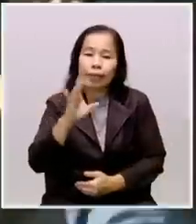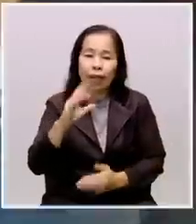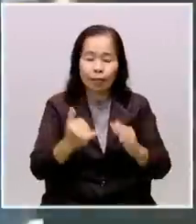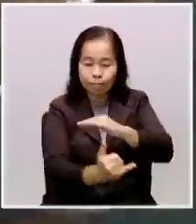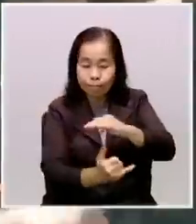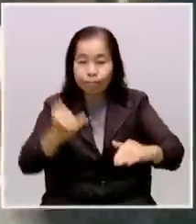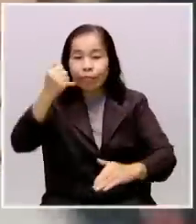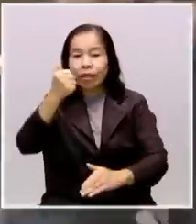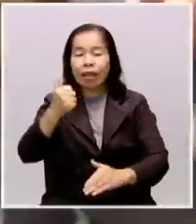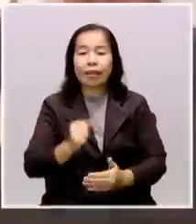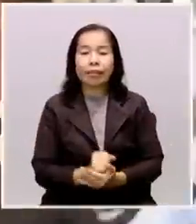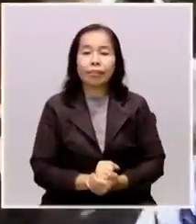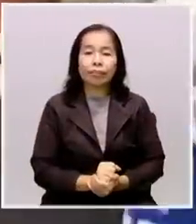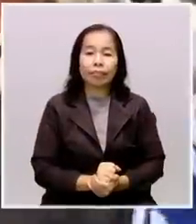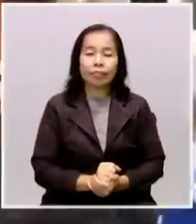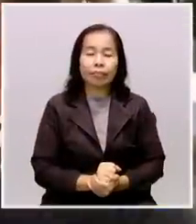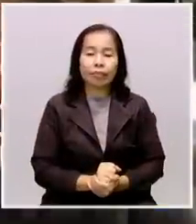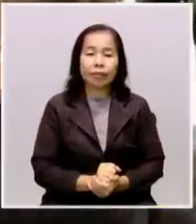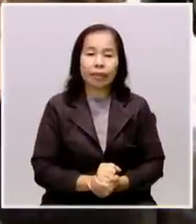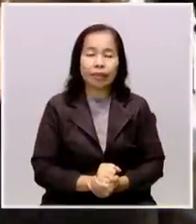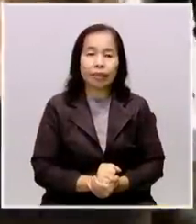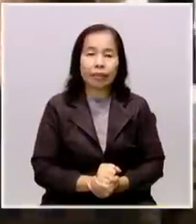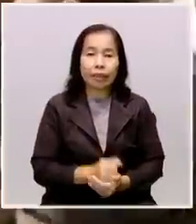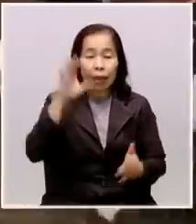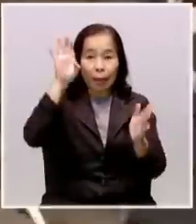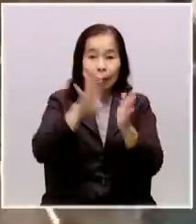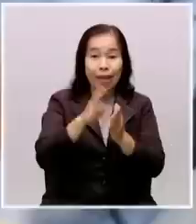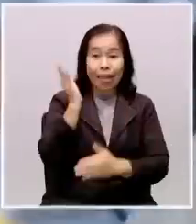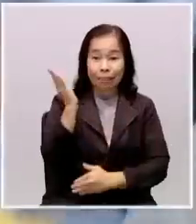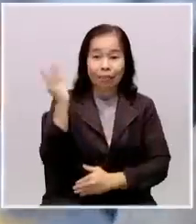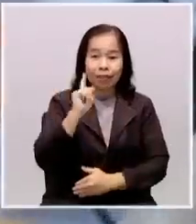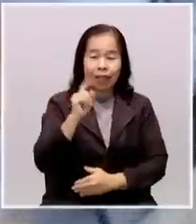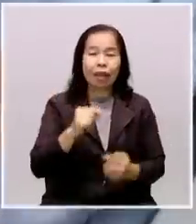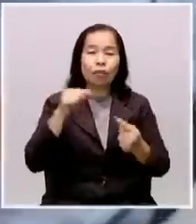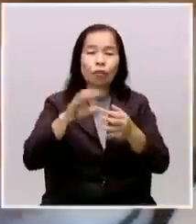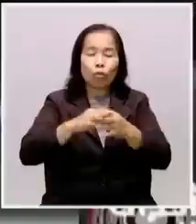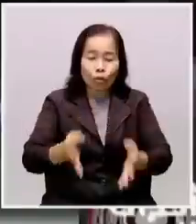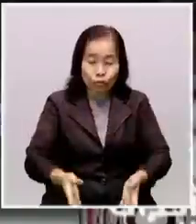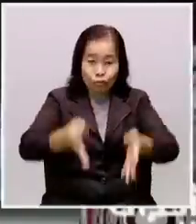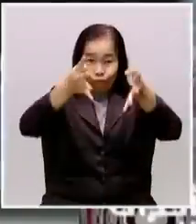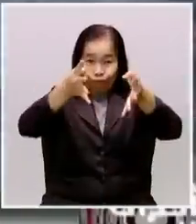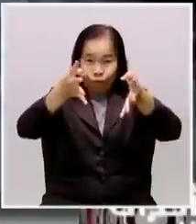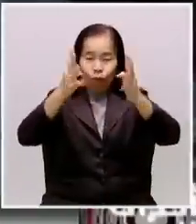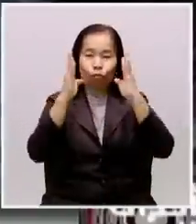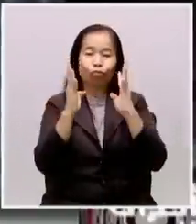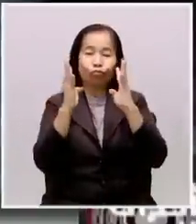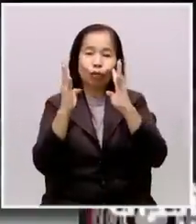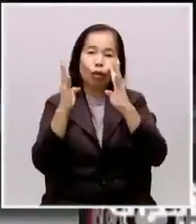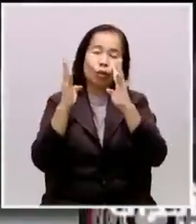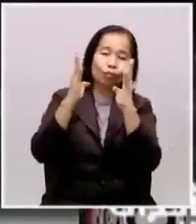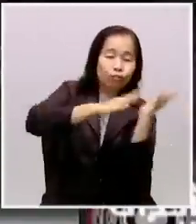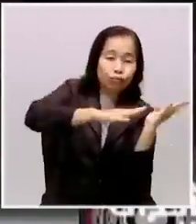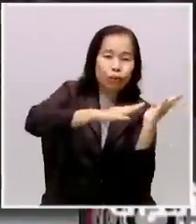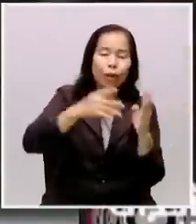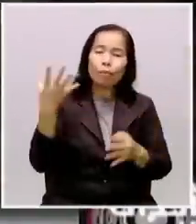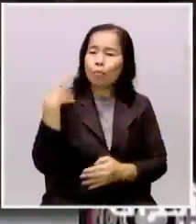ตึกนั่นเองครับค่ะส่วนภาพนี้นะคะเป็นอาคารที่พักอาศัยสูง 4ชั้นนะคะสภาพพังถล่มจนราบเป็นหน้า